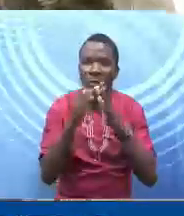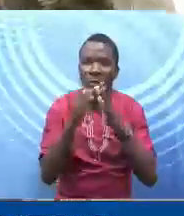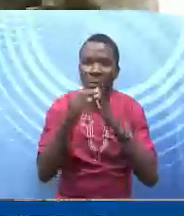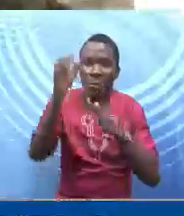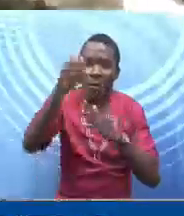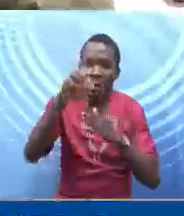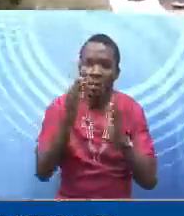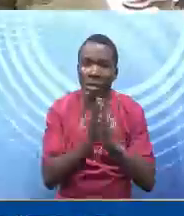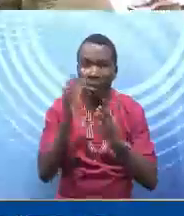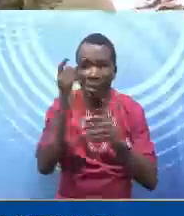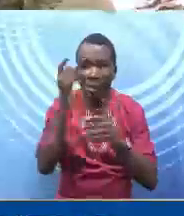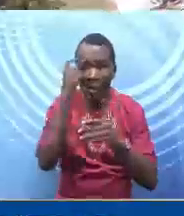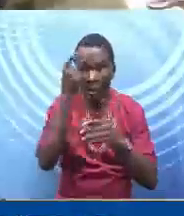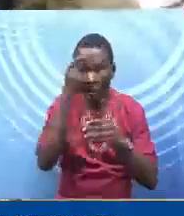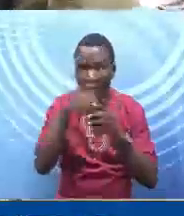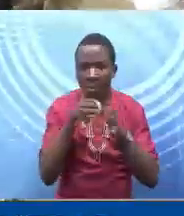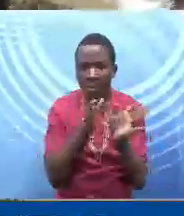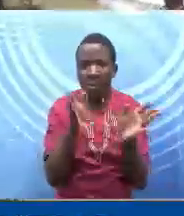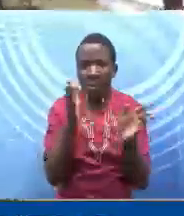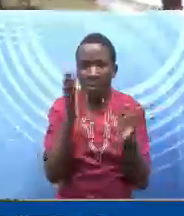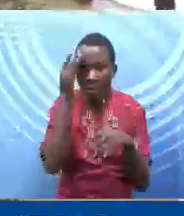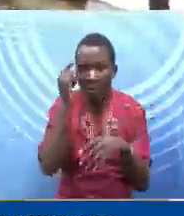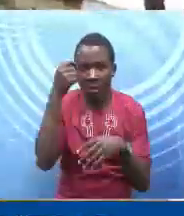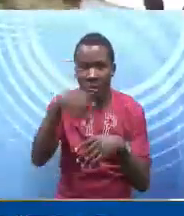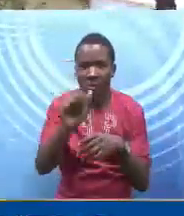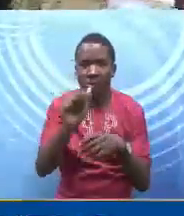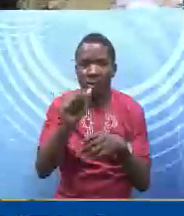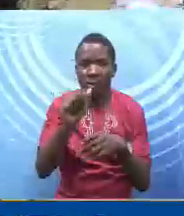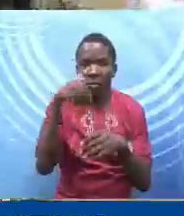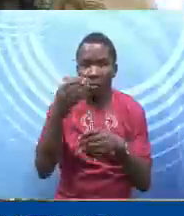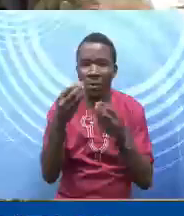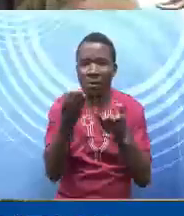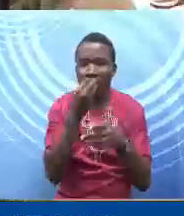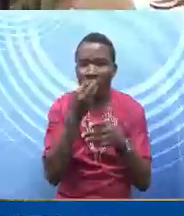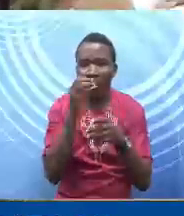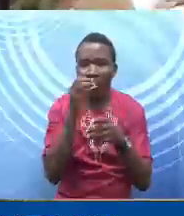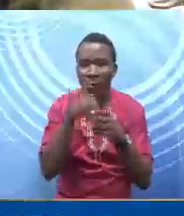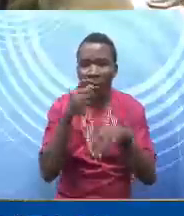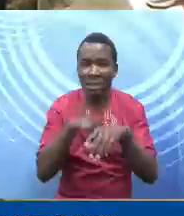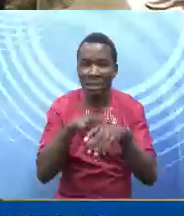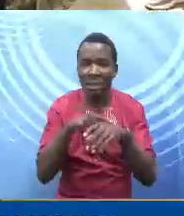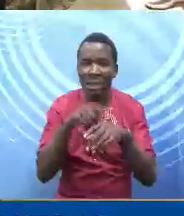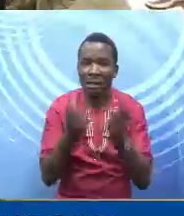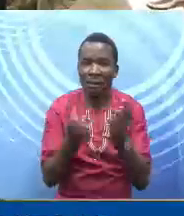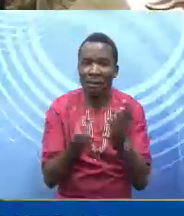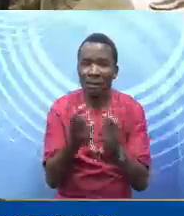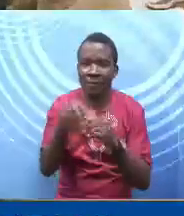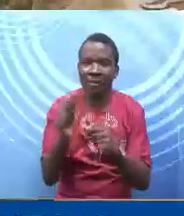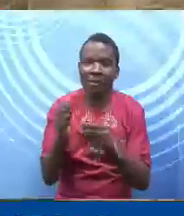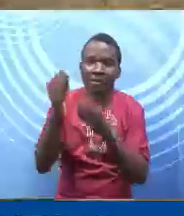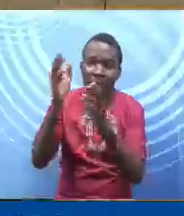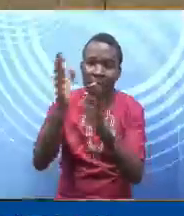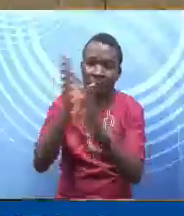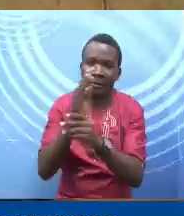ndetse na guverinoma muri rusange ngo kuko barabatekerejeho bakabaha ibiryo ngo mu gihe imbabura zabo bari